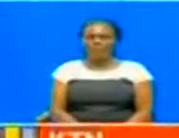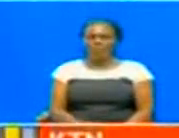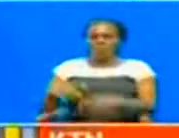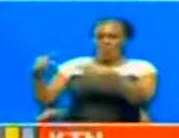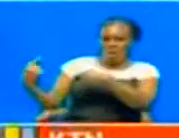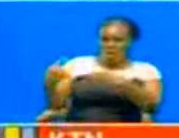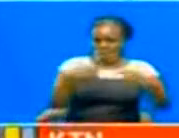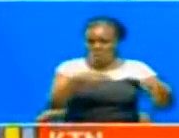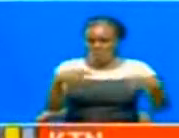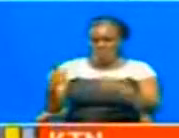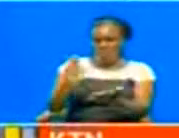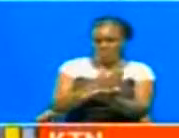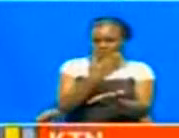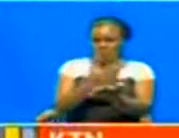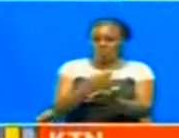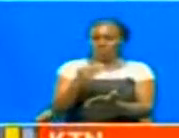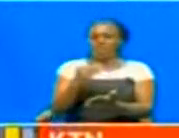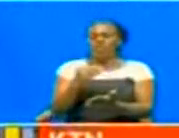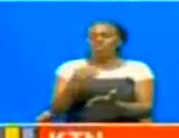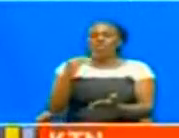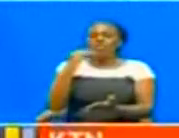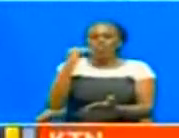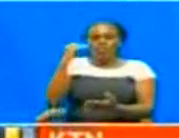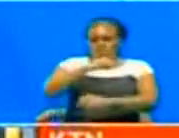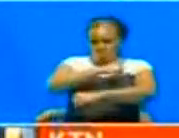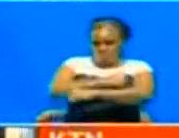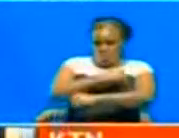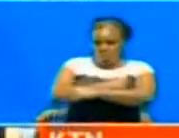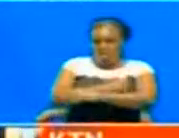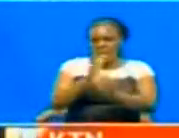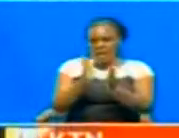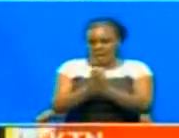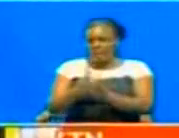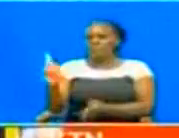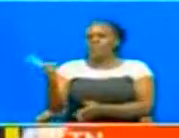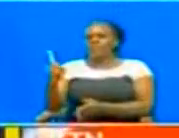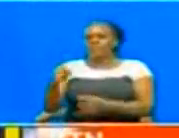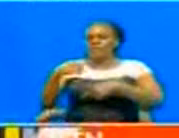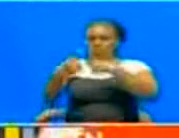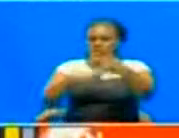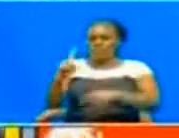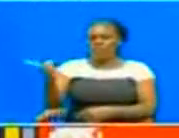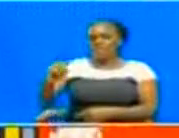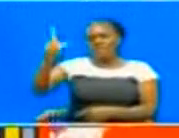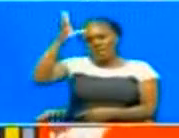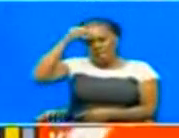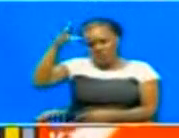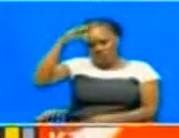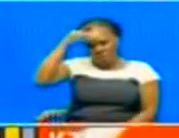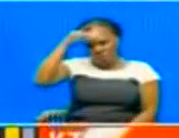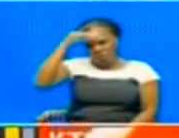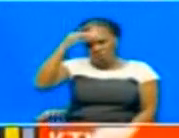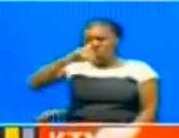Mgogoro kati ya wakuu wa shule na serikali kuhusu karo unaonekana kutokota zaidi. Waziri wa elimu Profesa Jacob